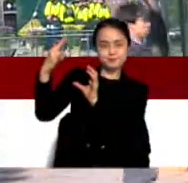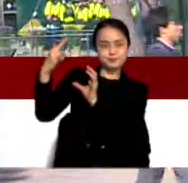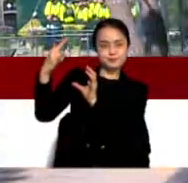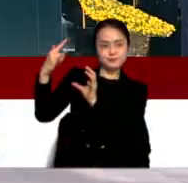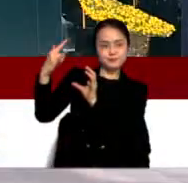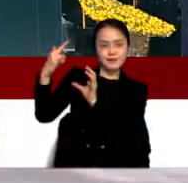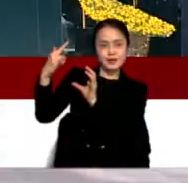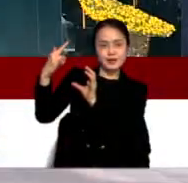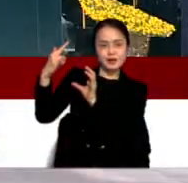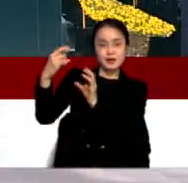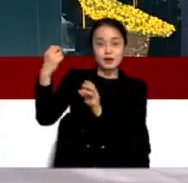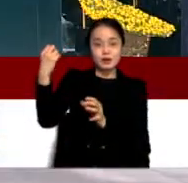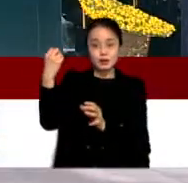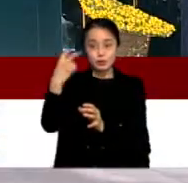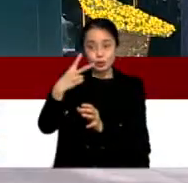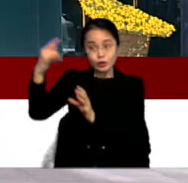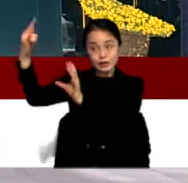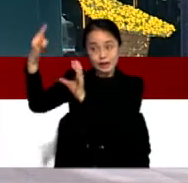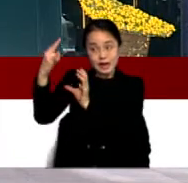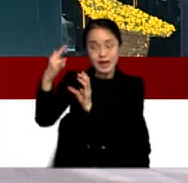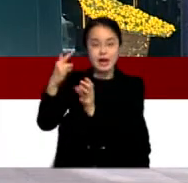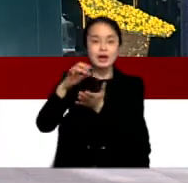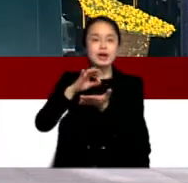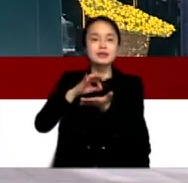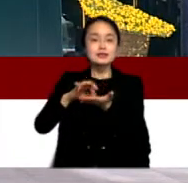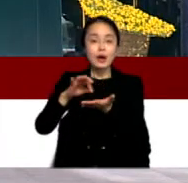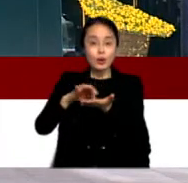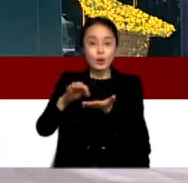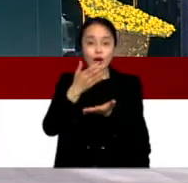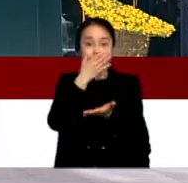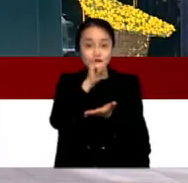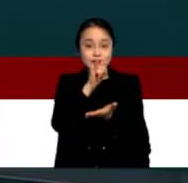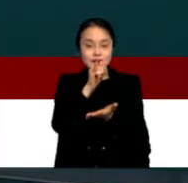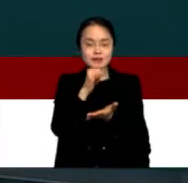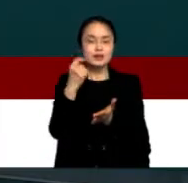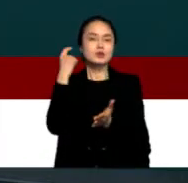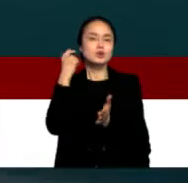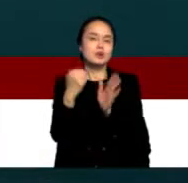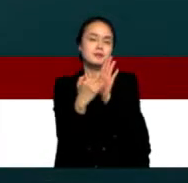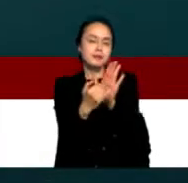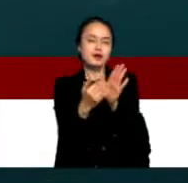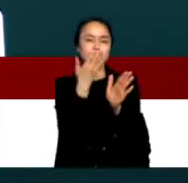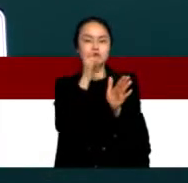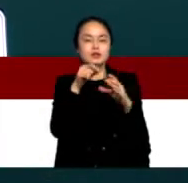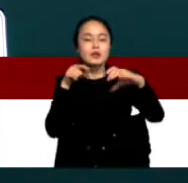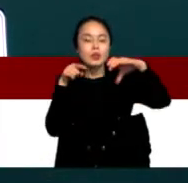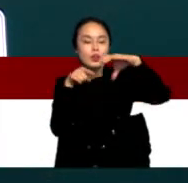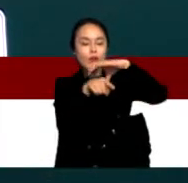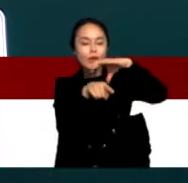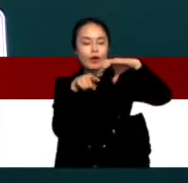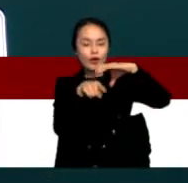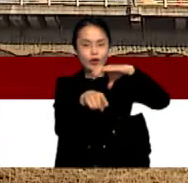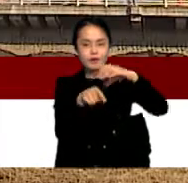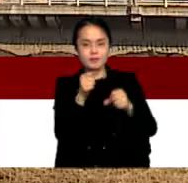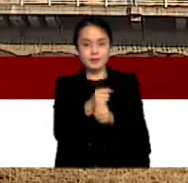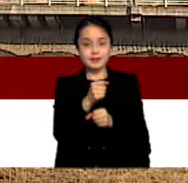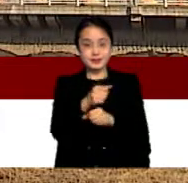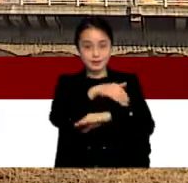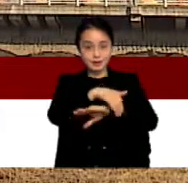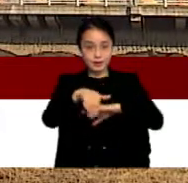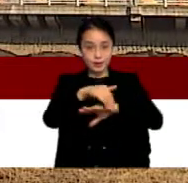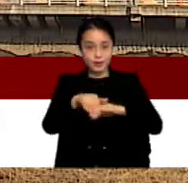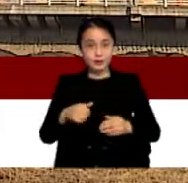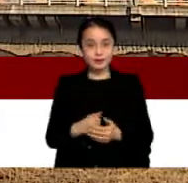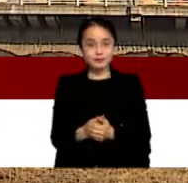확장 구간인 상계 8동 부터 의정부 시계까지 479 m 입니다 치는 방음 터널이